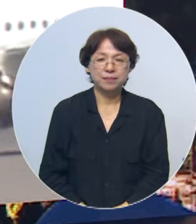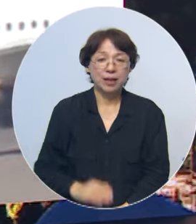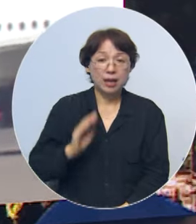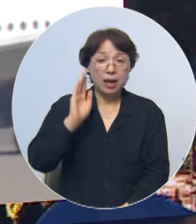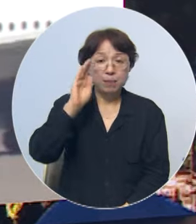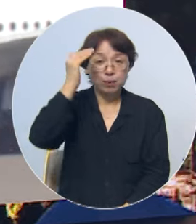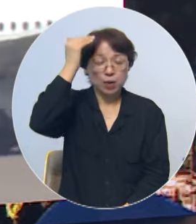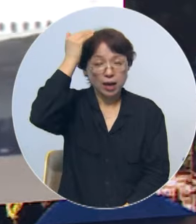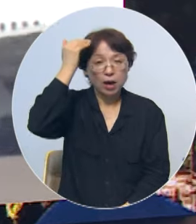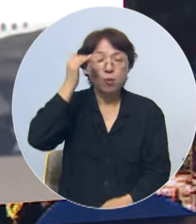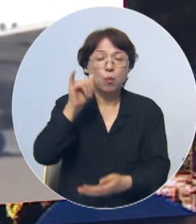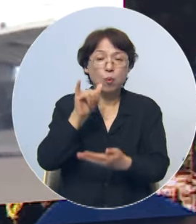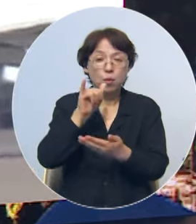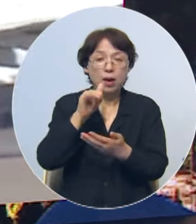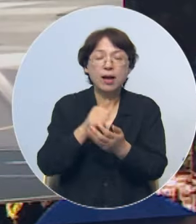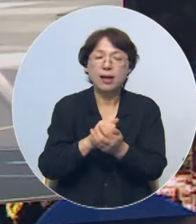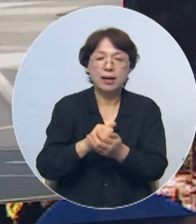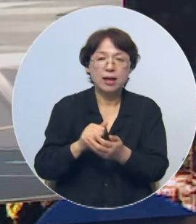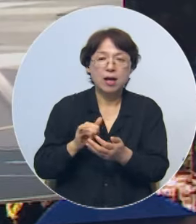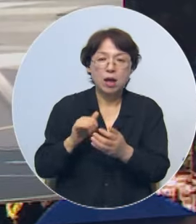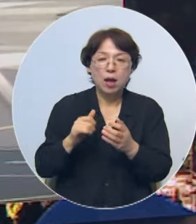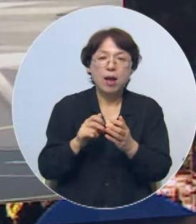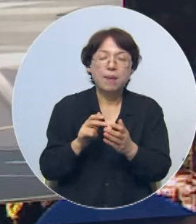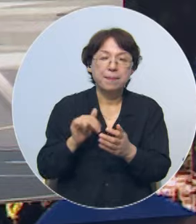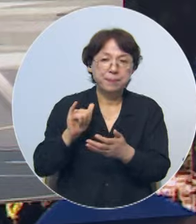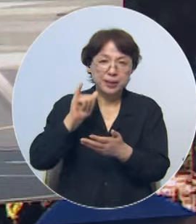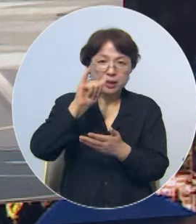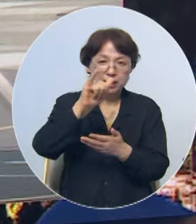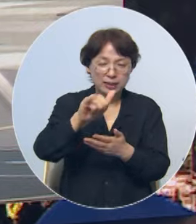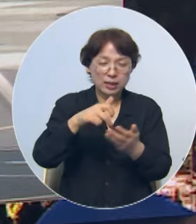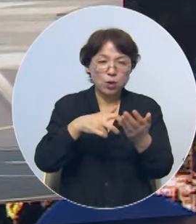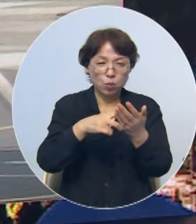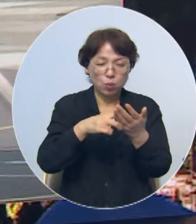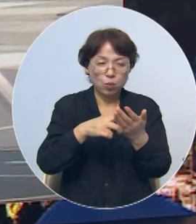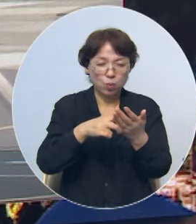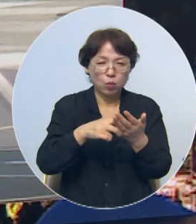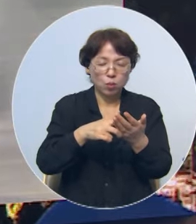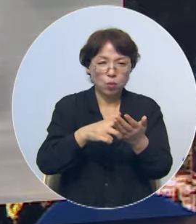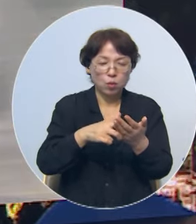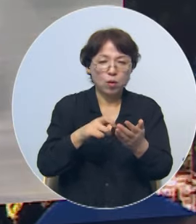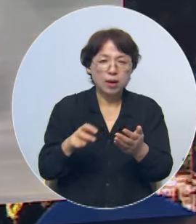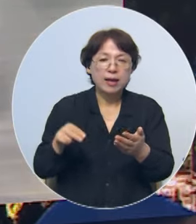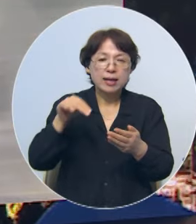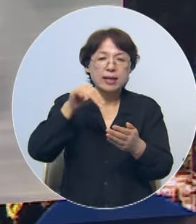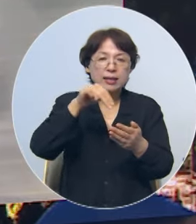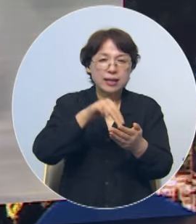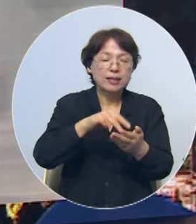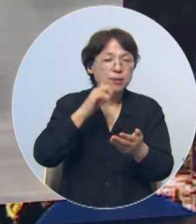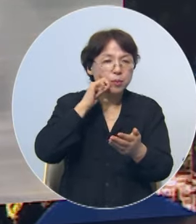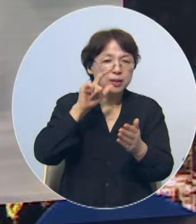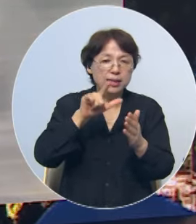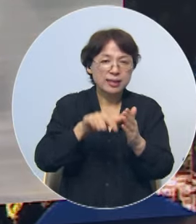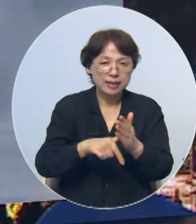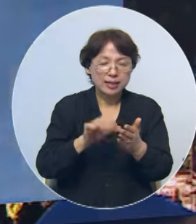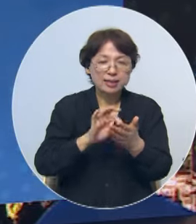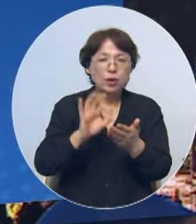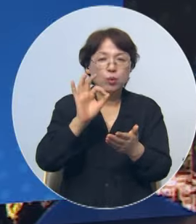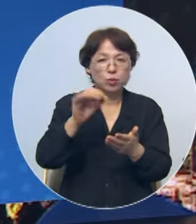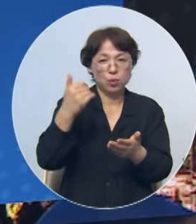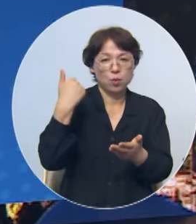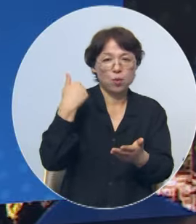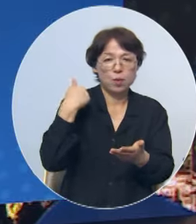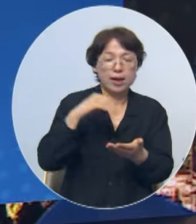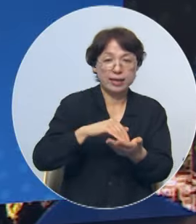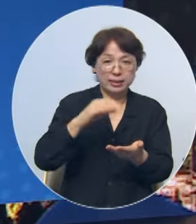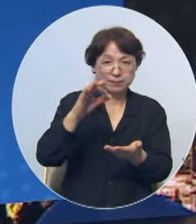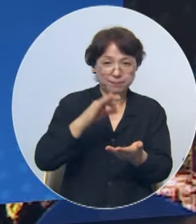앞으로 항공권을 끊어놓고 비행기를 못 탔을 경우 여객 공항 사용료를 환급받을 수 있게 될 전망입니다. 여객